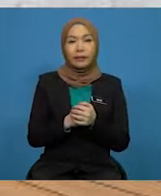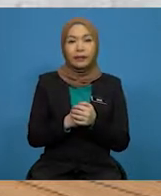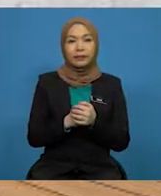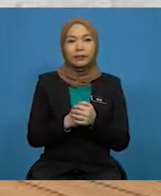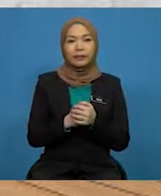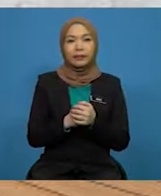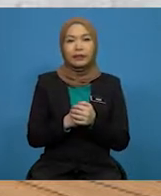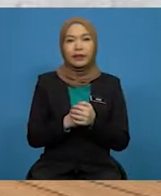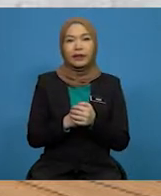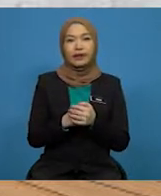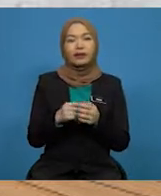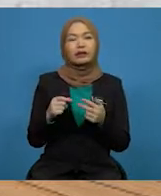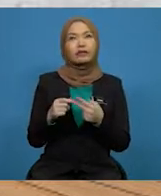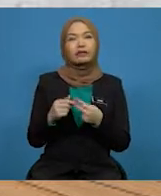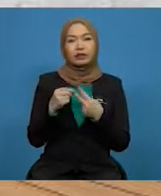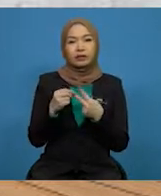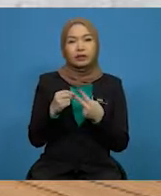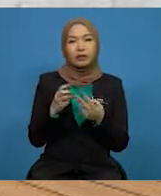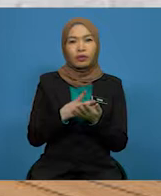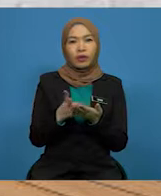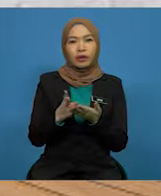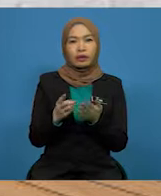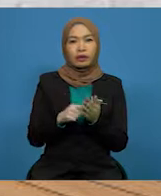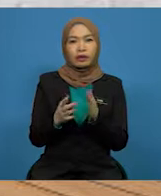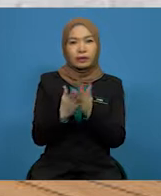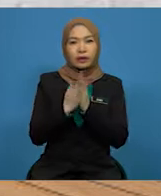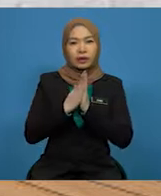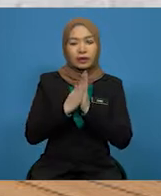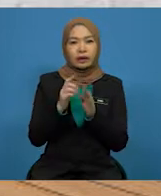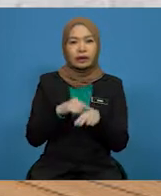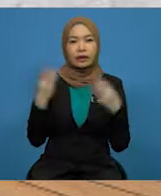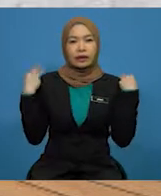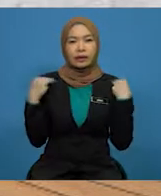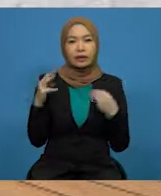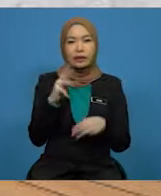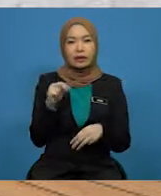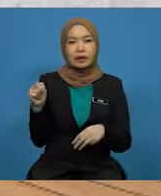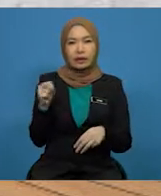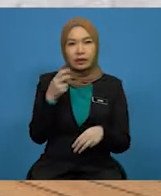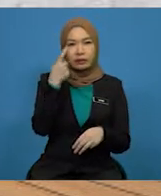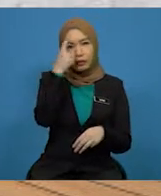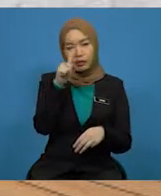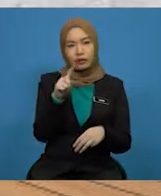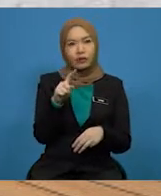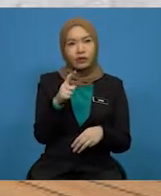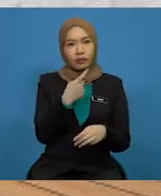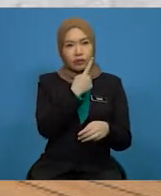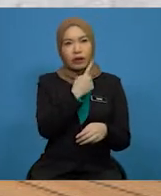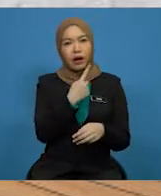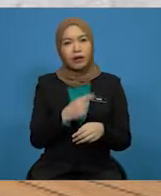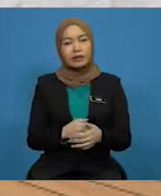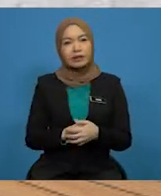pendapatan. Kedua, wang diminta di pasaran bagi tujuan awasan. Apakah maksudnya